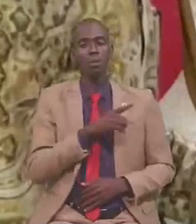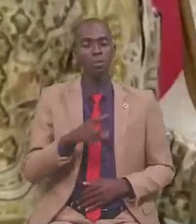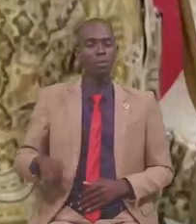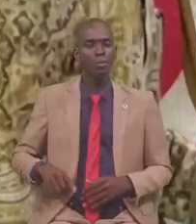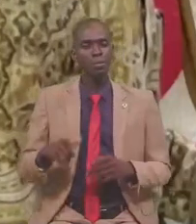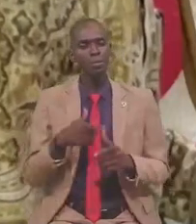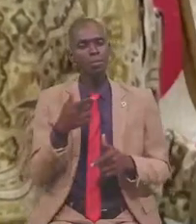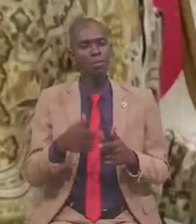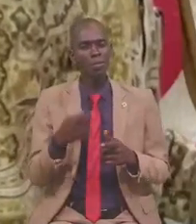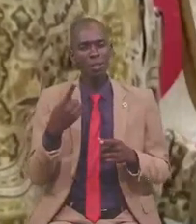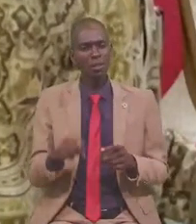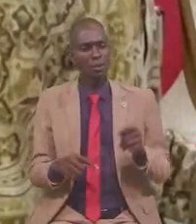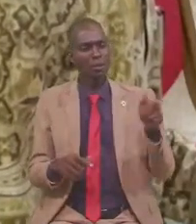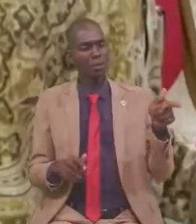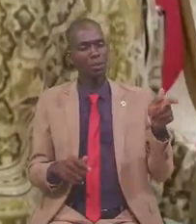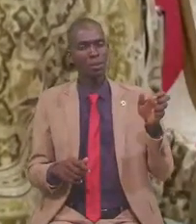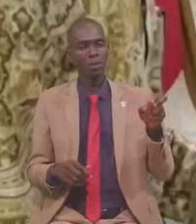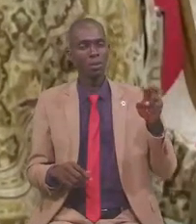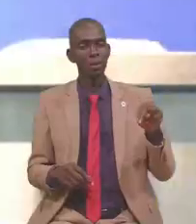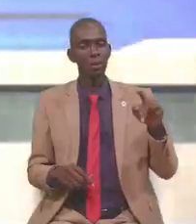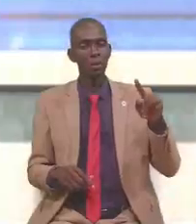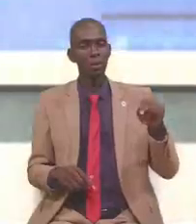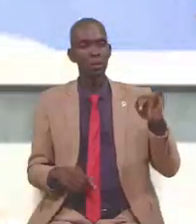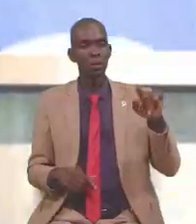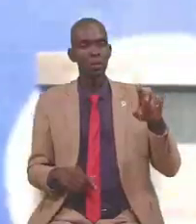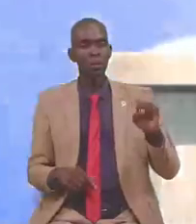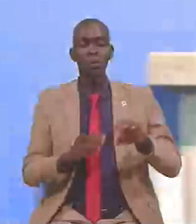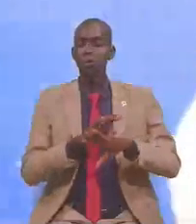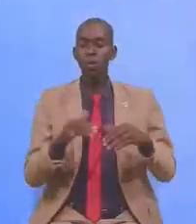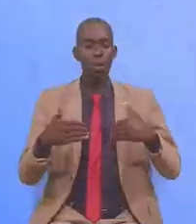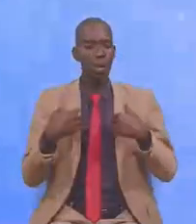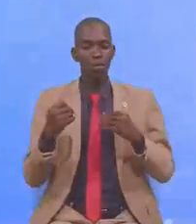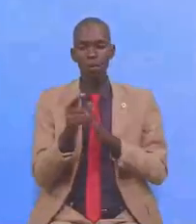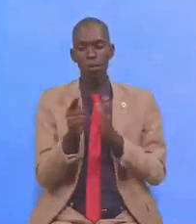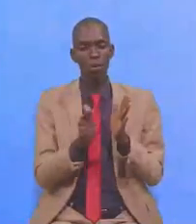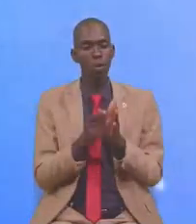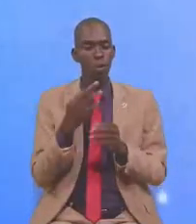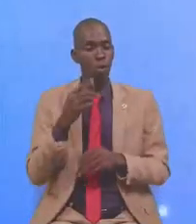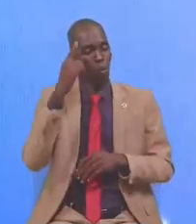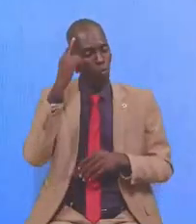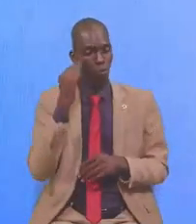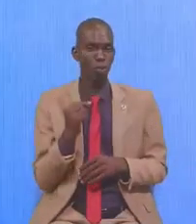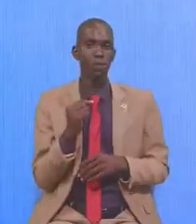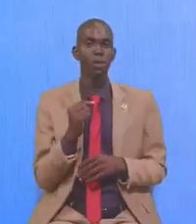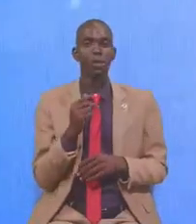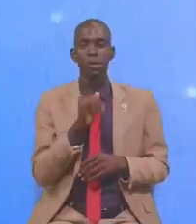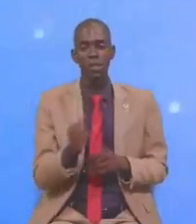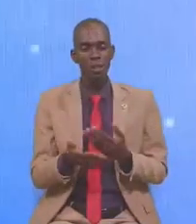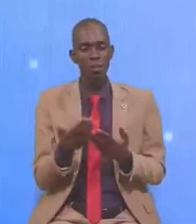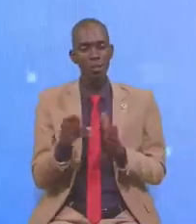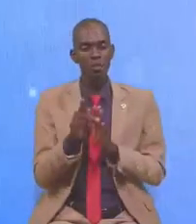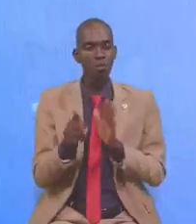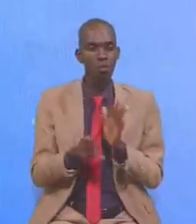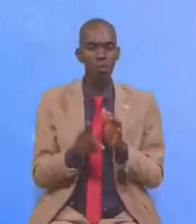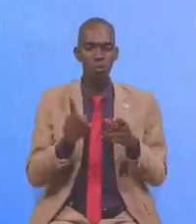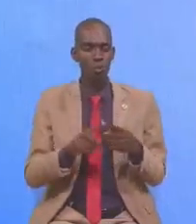Les païens n'avaient pas la loi de Moïse, le principe pour leur vie, un style